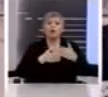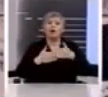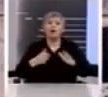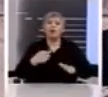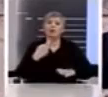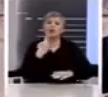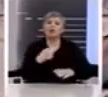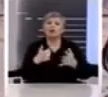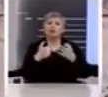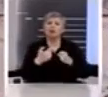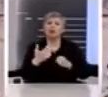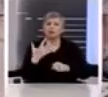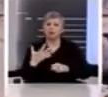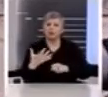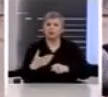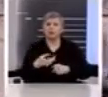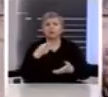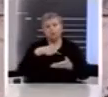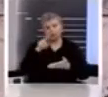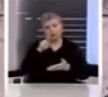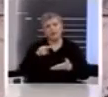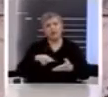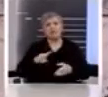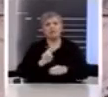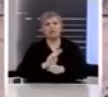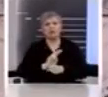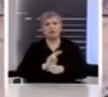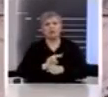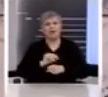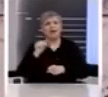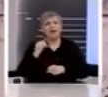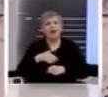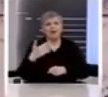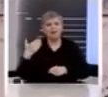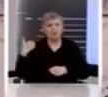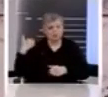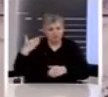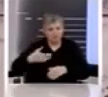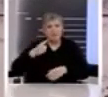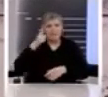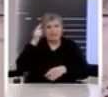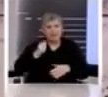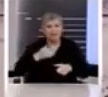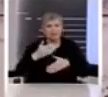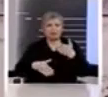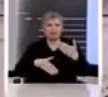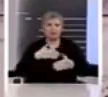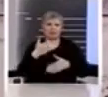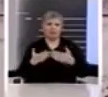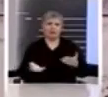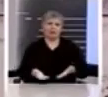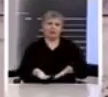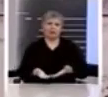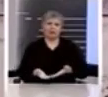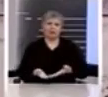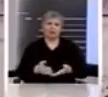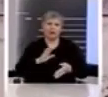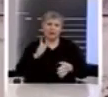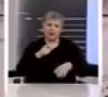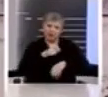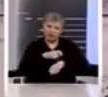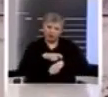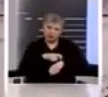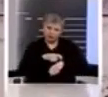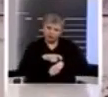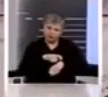165 ποια είναι και βλέπουμε τα έγγραφα. Είναι λυμένα αυτά τα θέματα. Αλίμονο αν μπαίνει θέμα συγκάλυψης, διότι